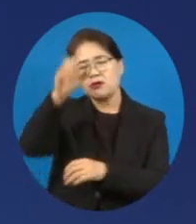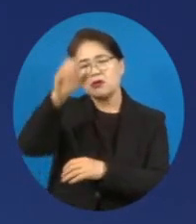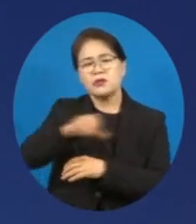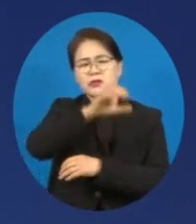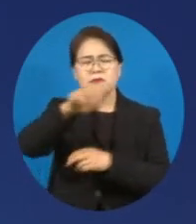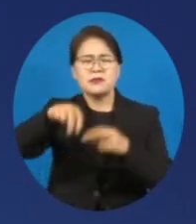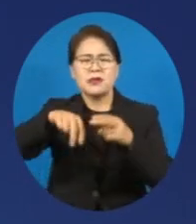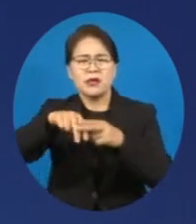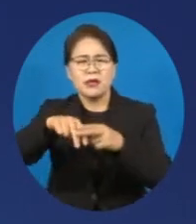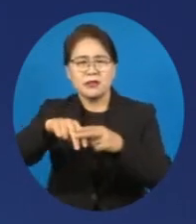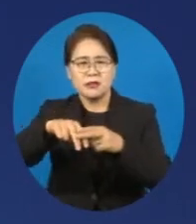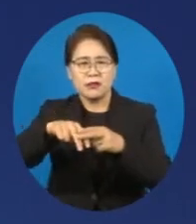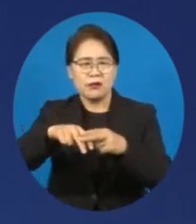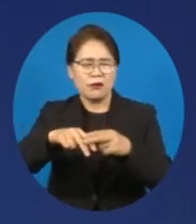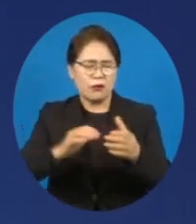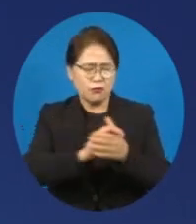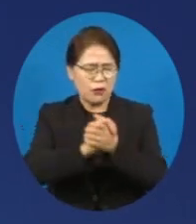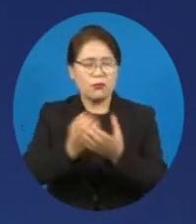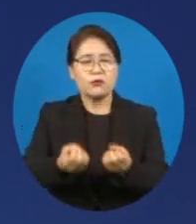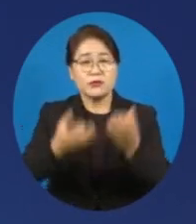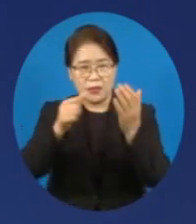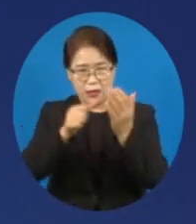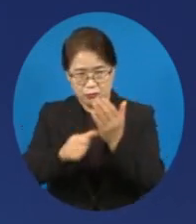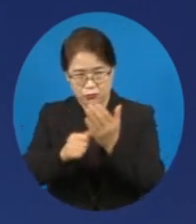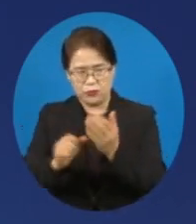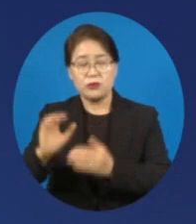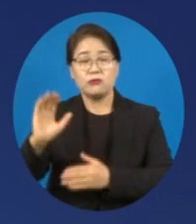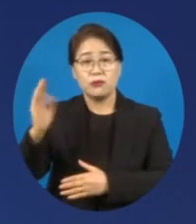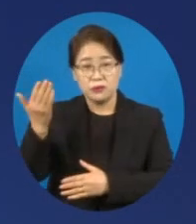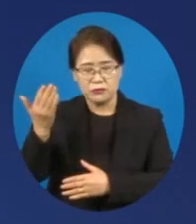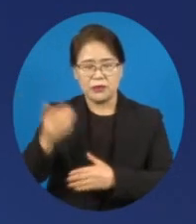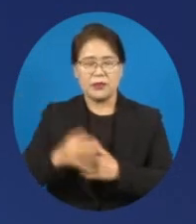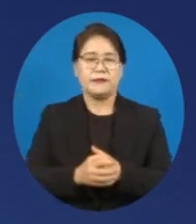십자가에서 화목제물이 되셨다는 것입니다